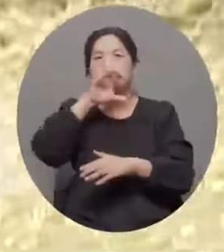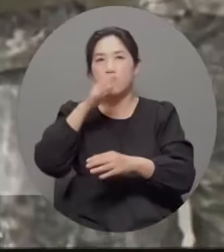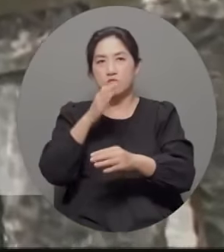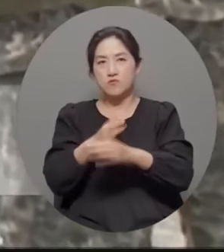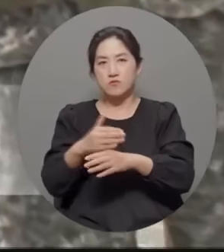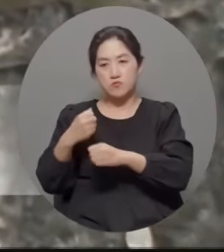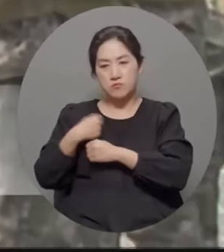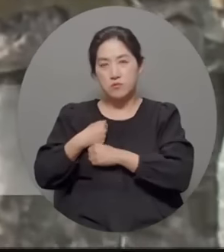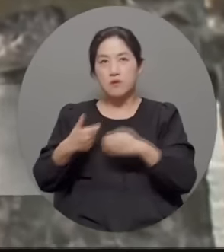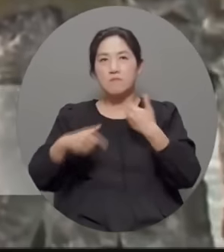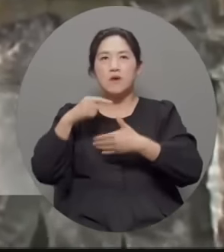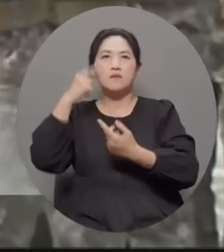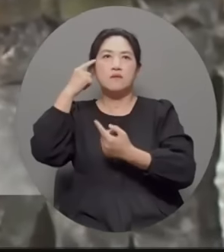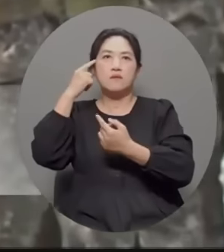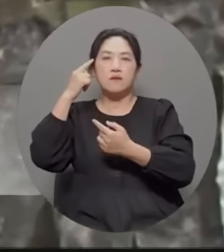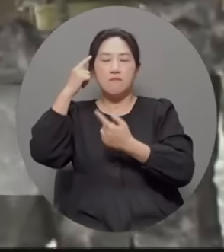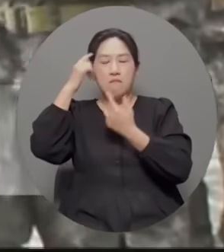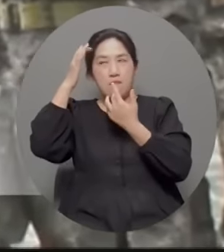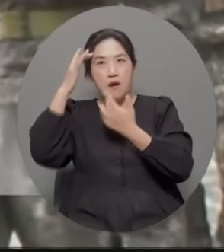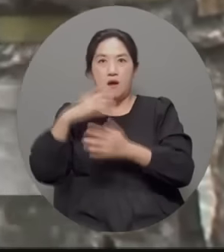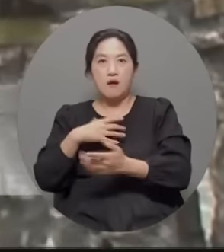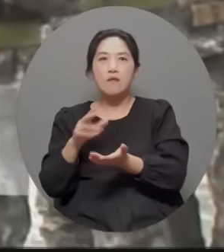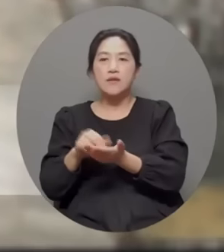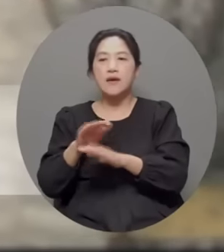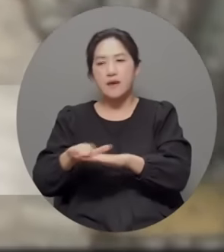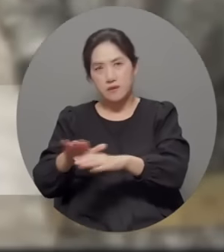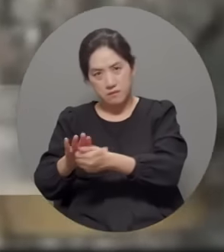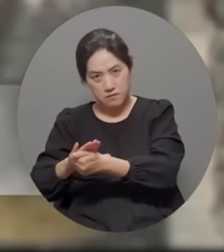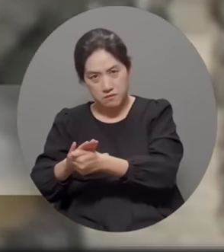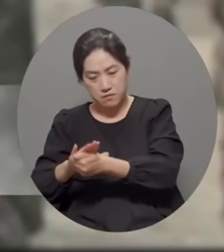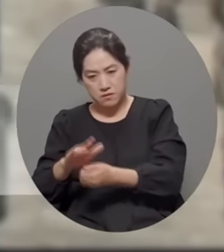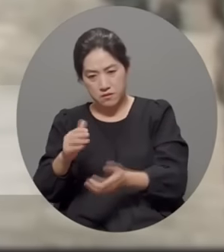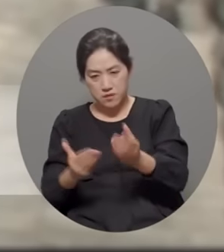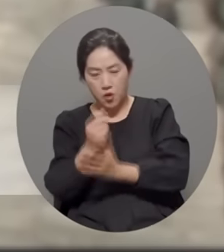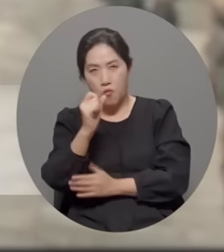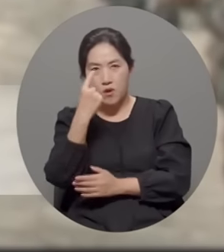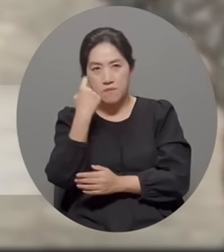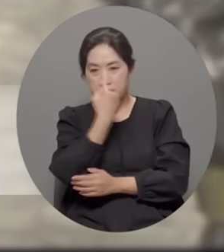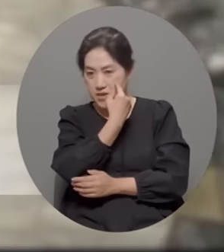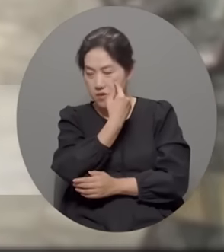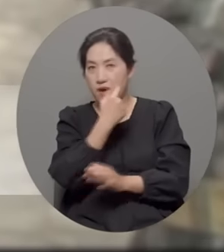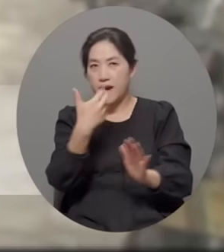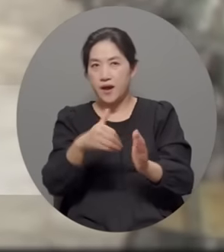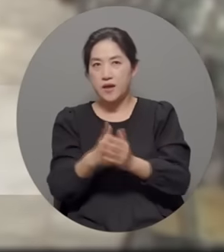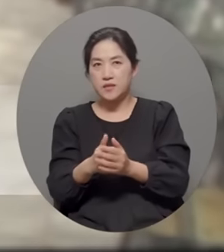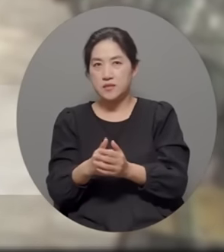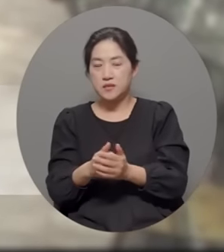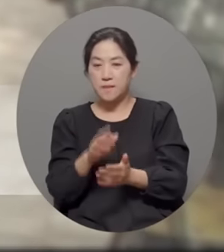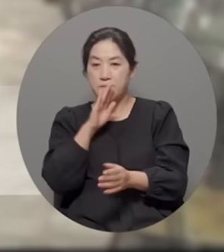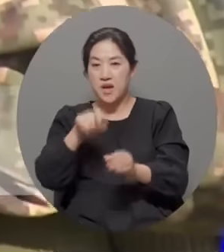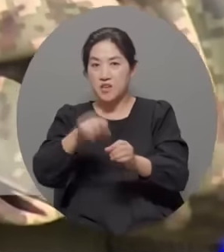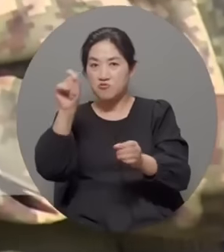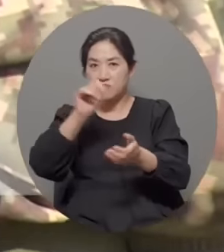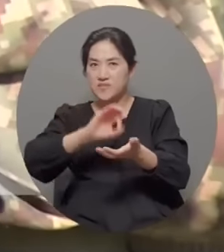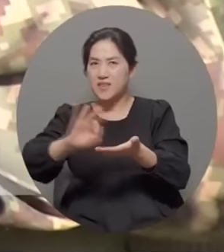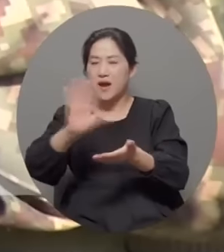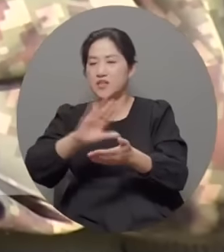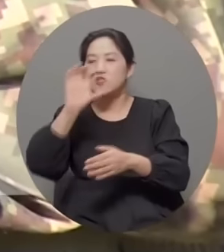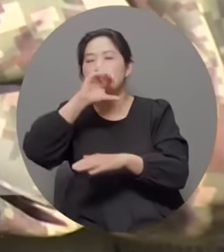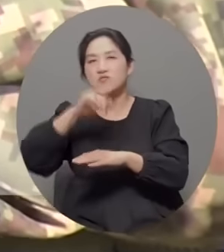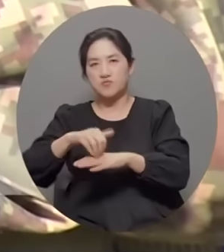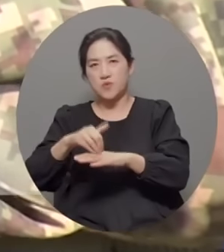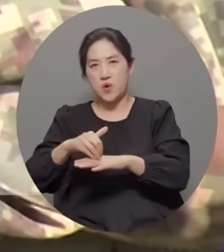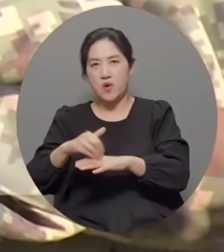장병들의 심리 상담에 나서는 한편 사고 원인이 밝혀질 때까지 훈련의 실수류탄 대신 연습용